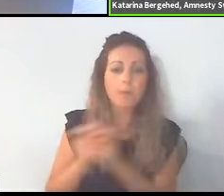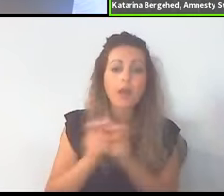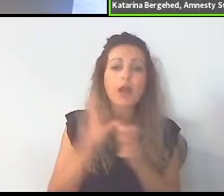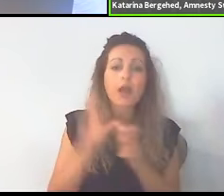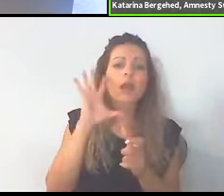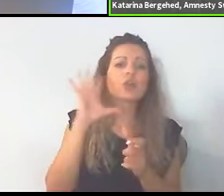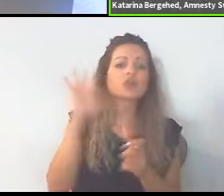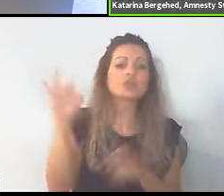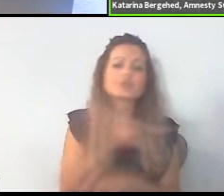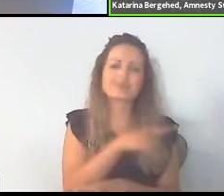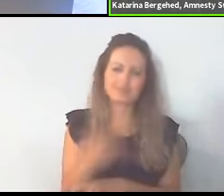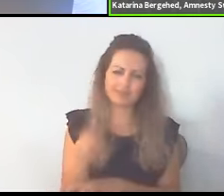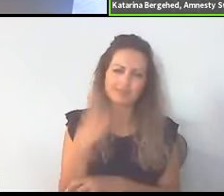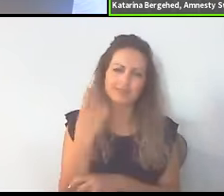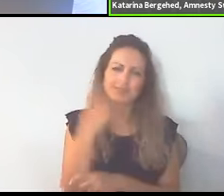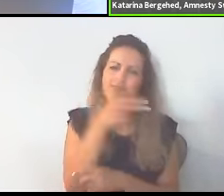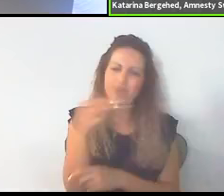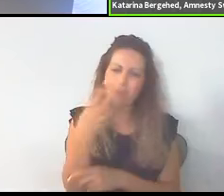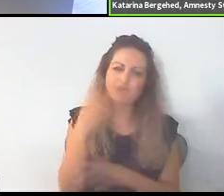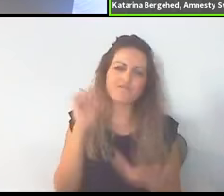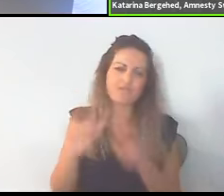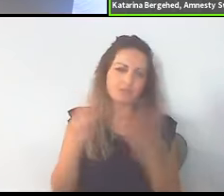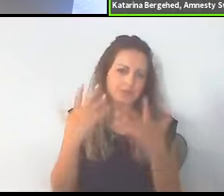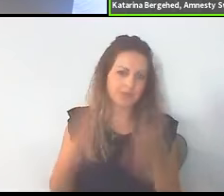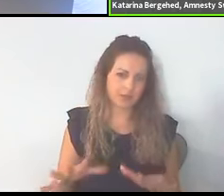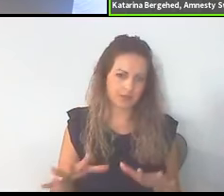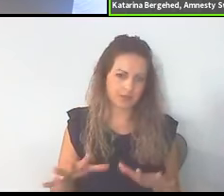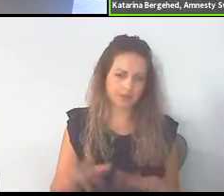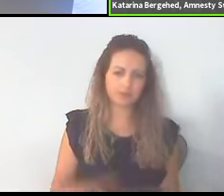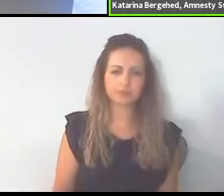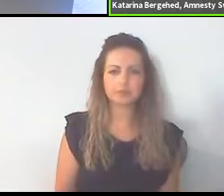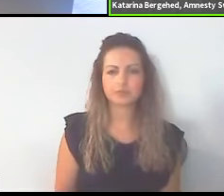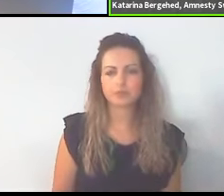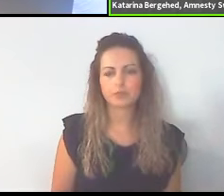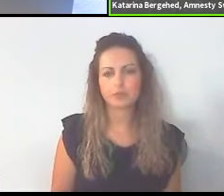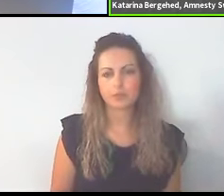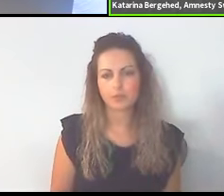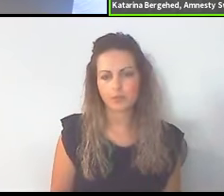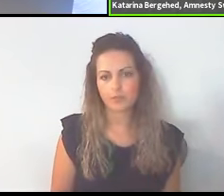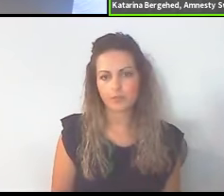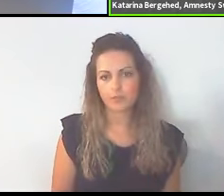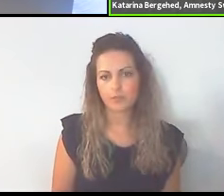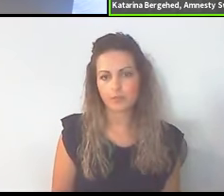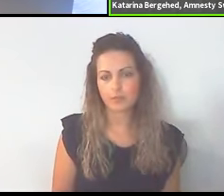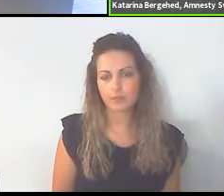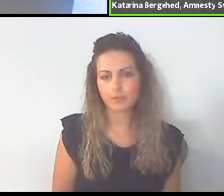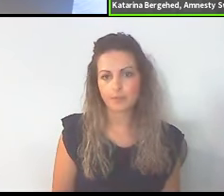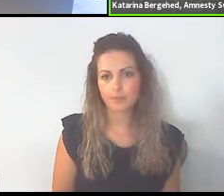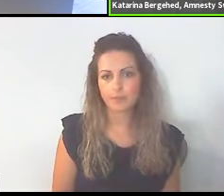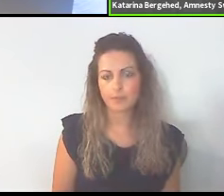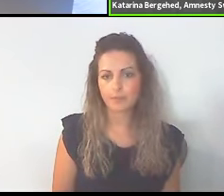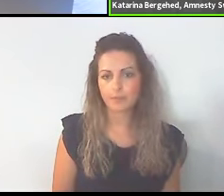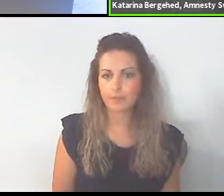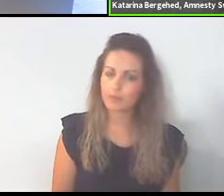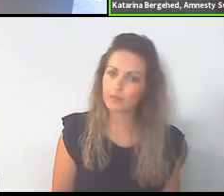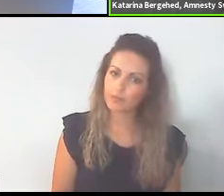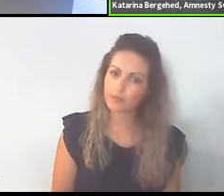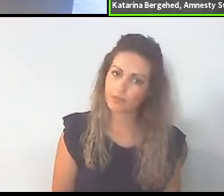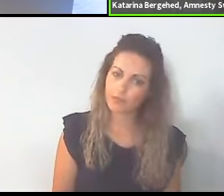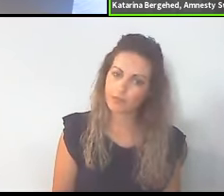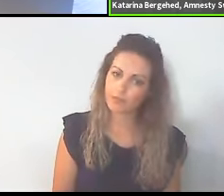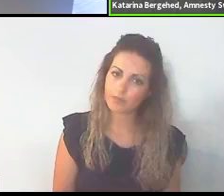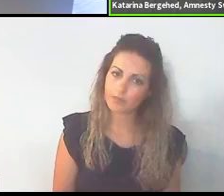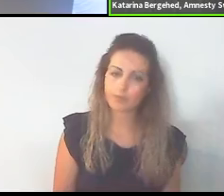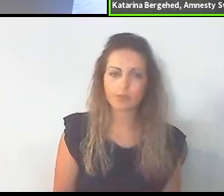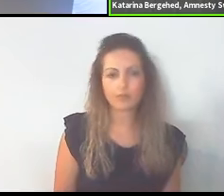And also in convictions there is a significant increase from